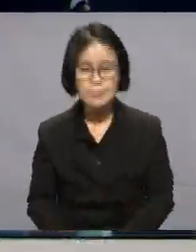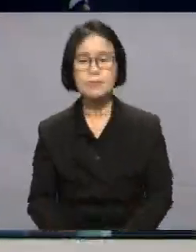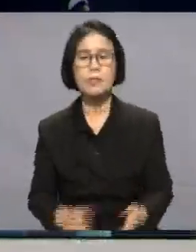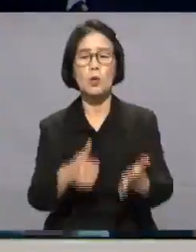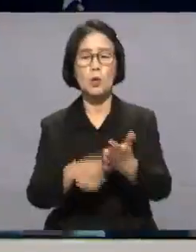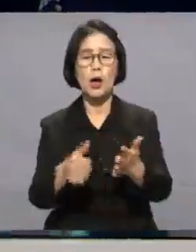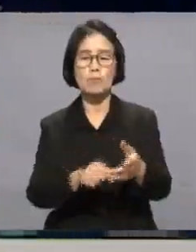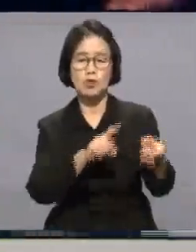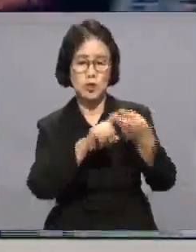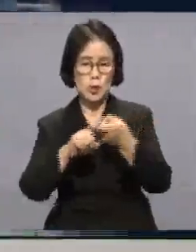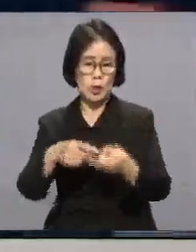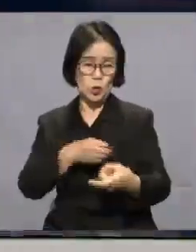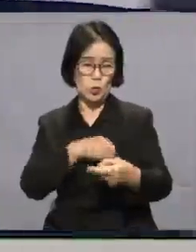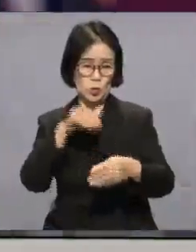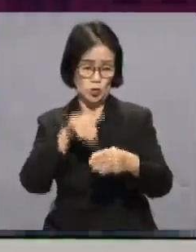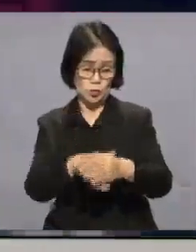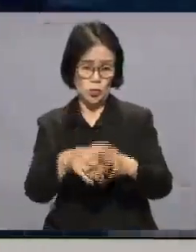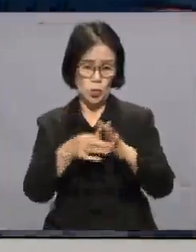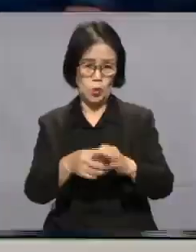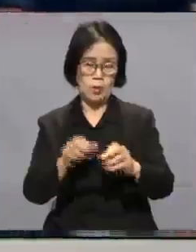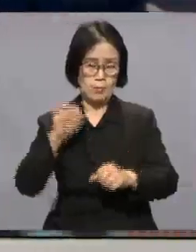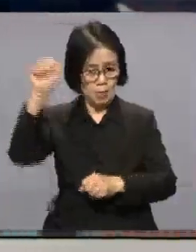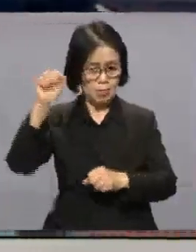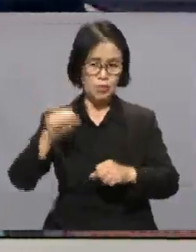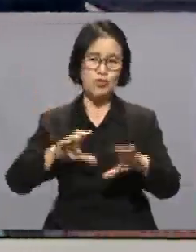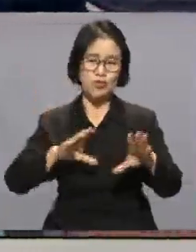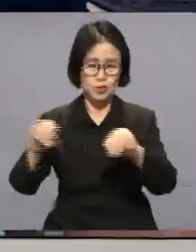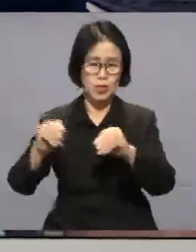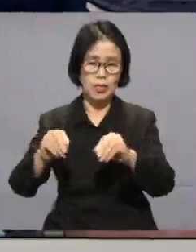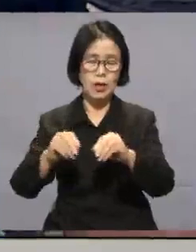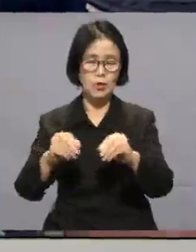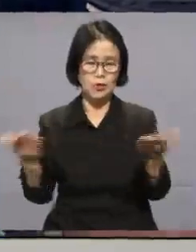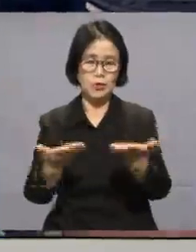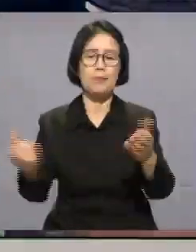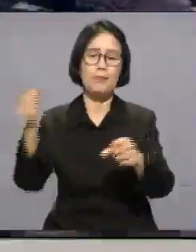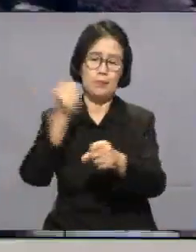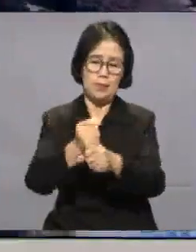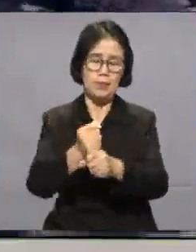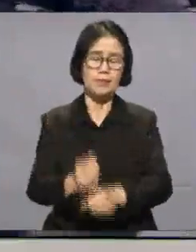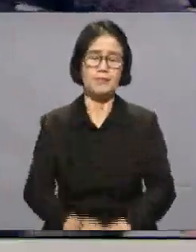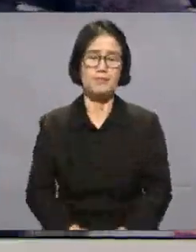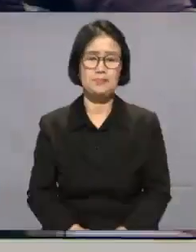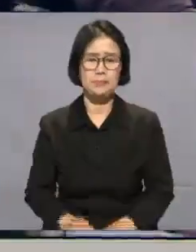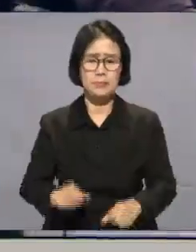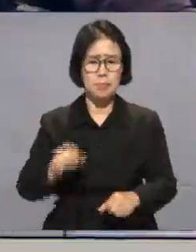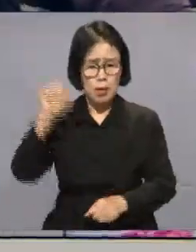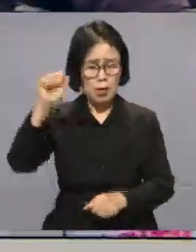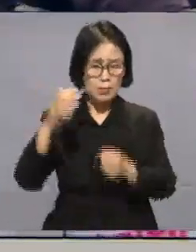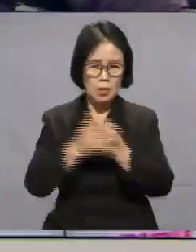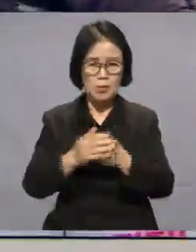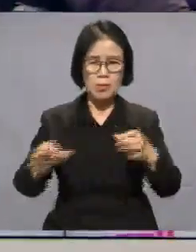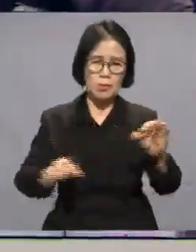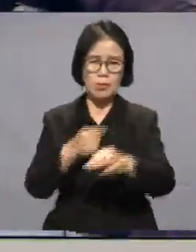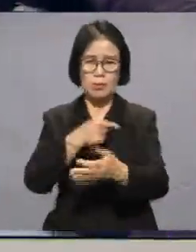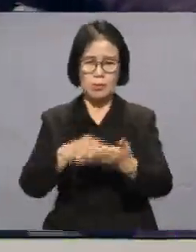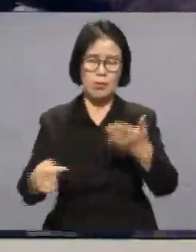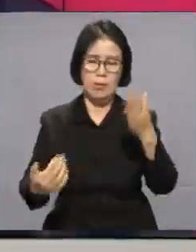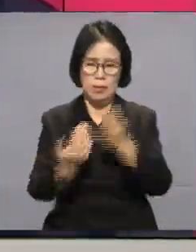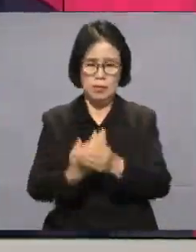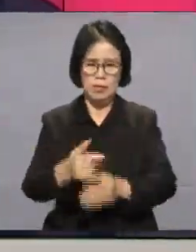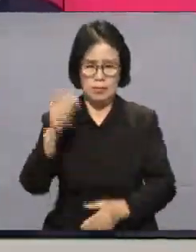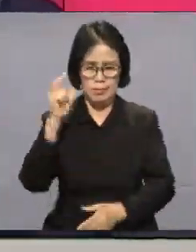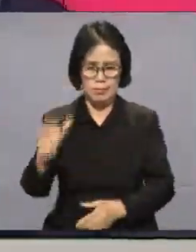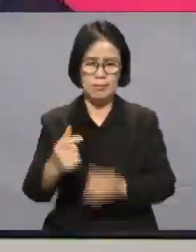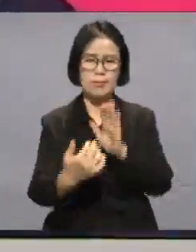화물연대가 조합원 투표를 통해 파업을 중단하고 현업에 복귀하기로 했습니다 정부는 파업으로 경제 큰 피해가 발생했다며 강경